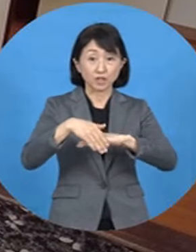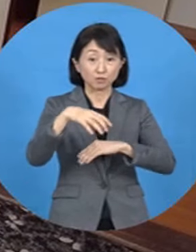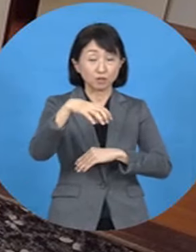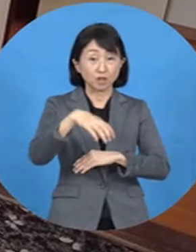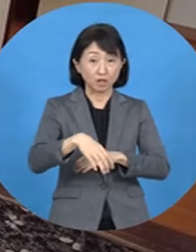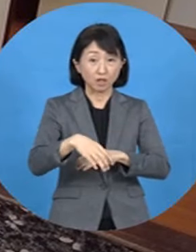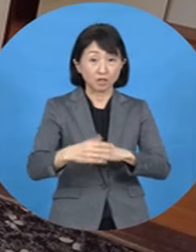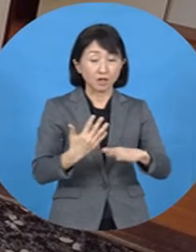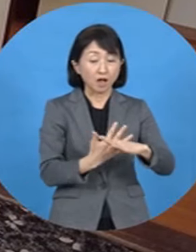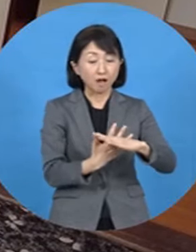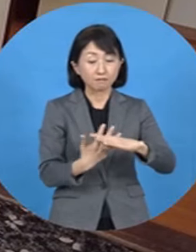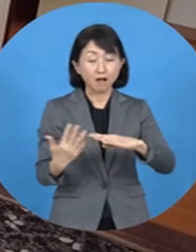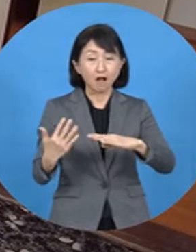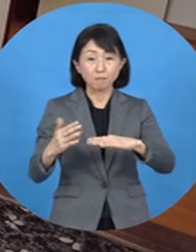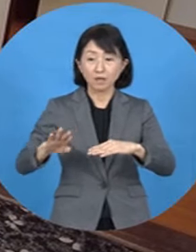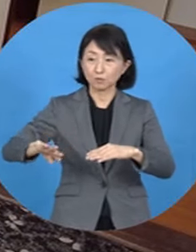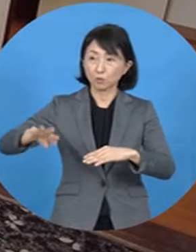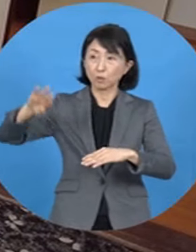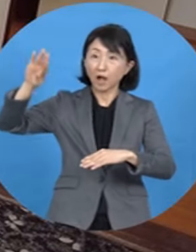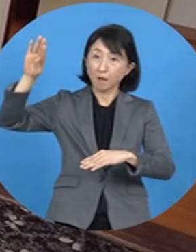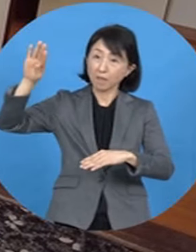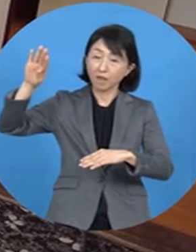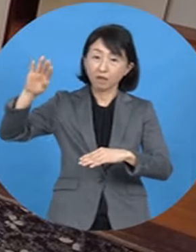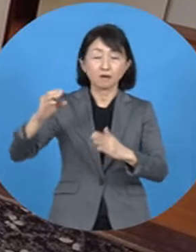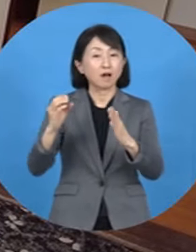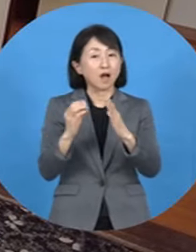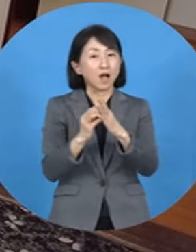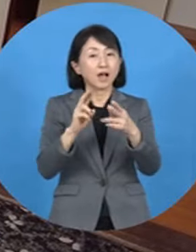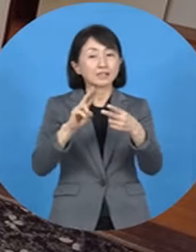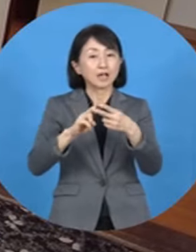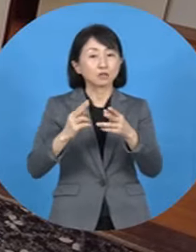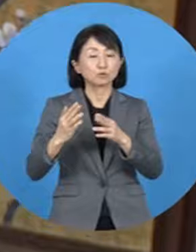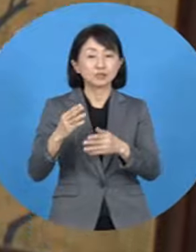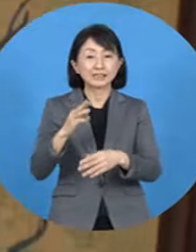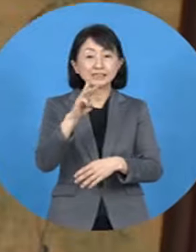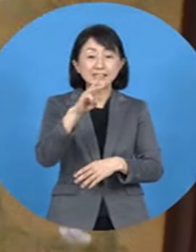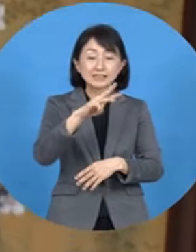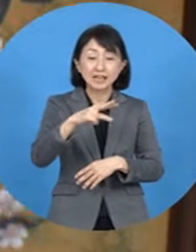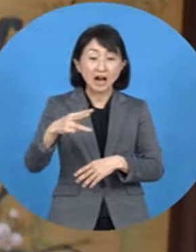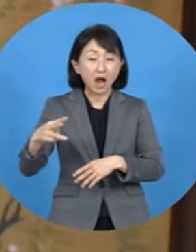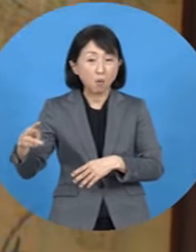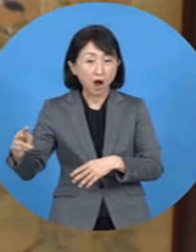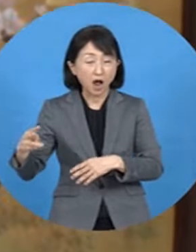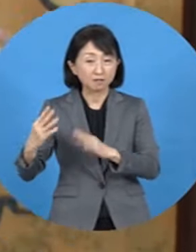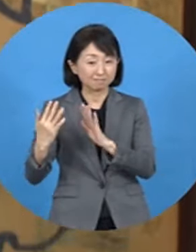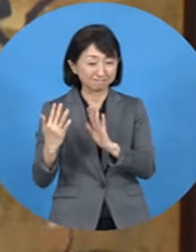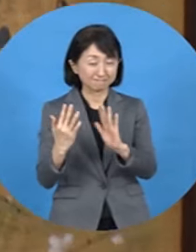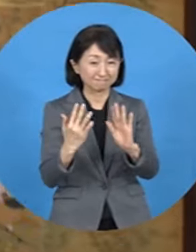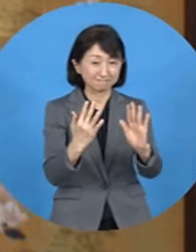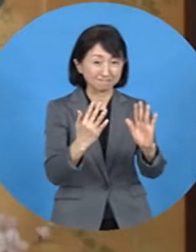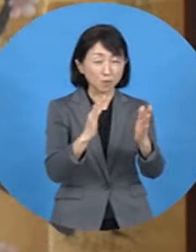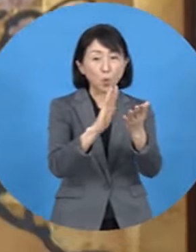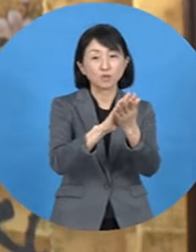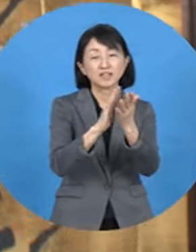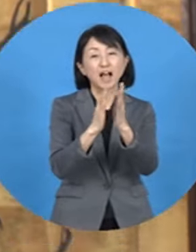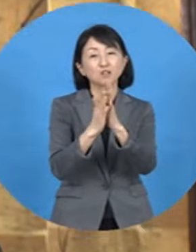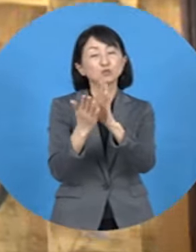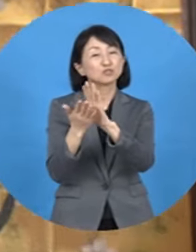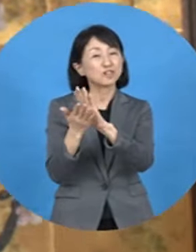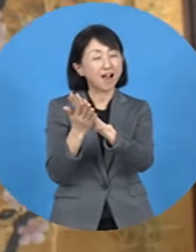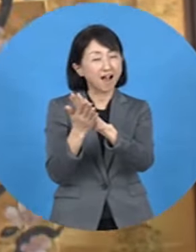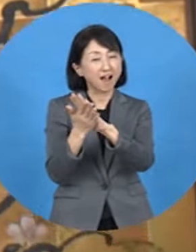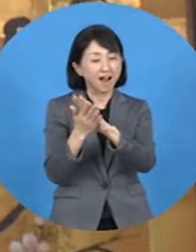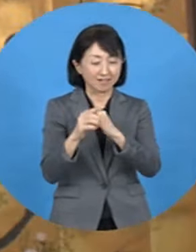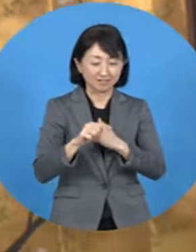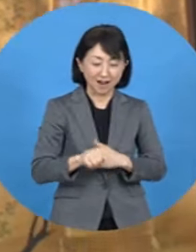では石神井川の桜をイメージしたカーペットと桜の壁紙が施されていますが、その中に